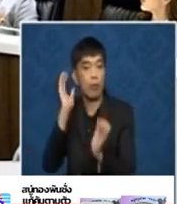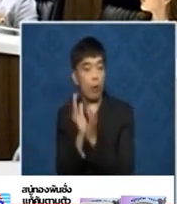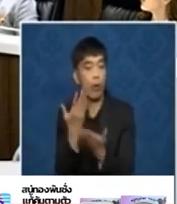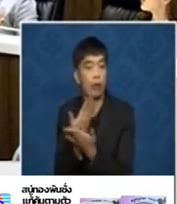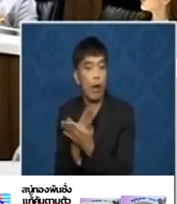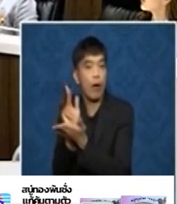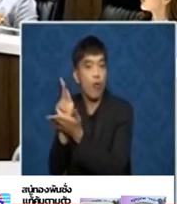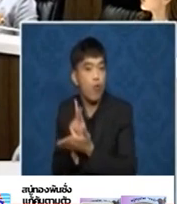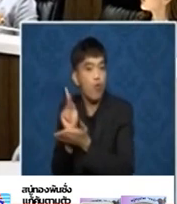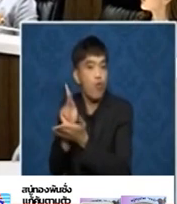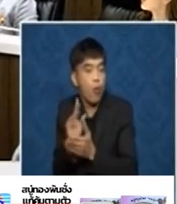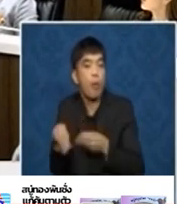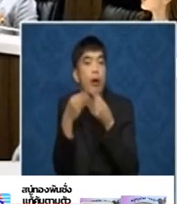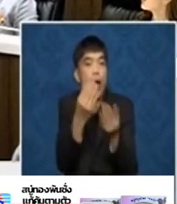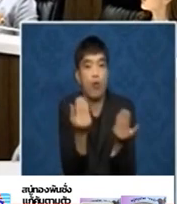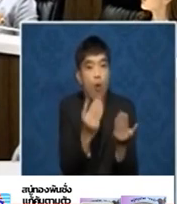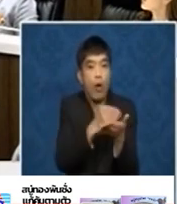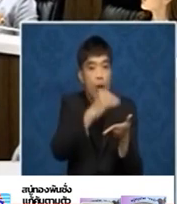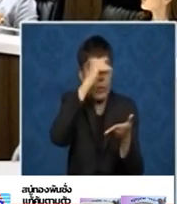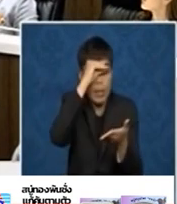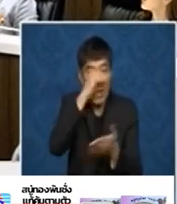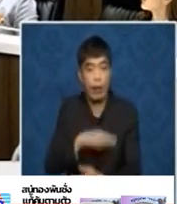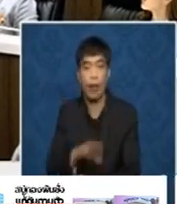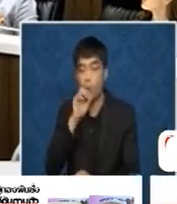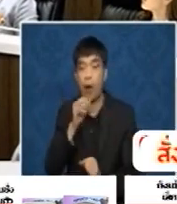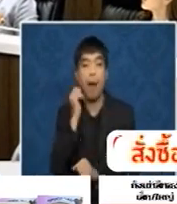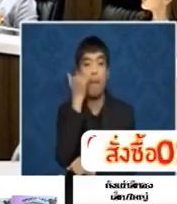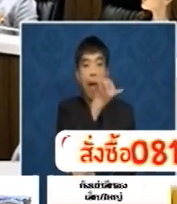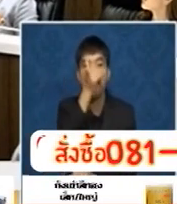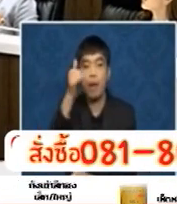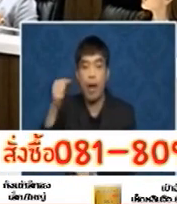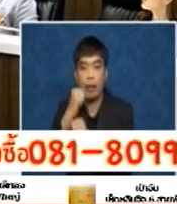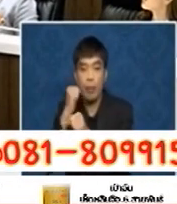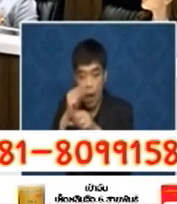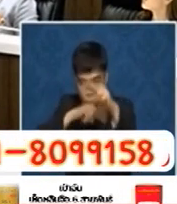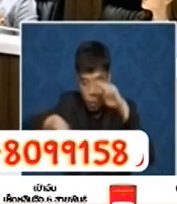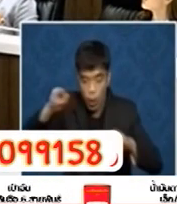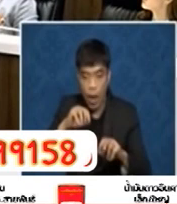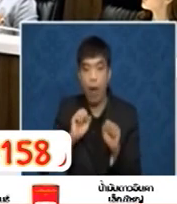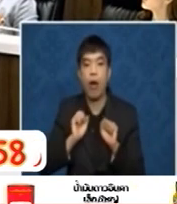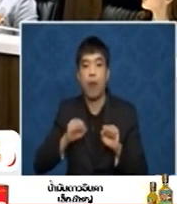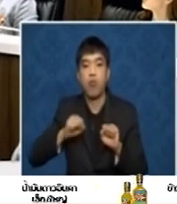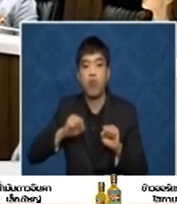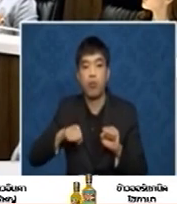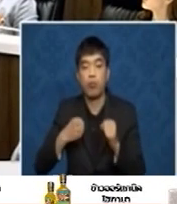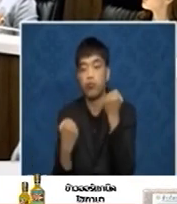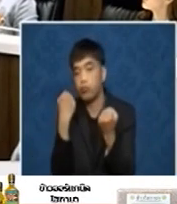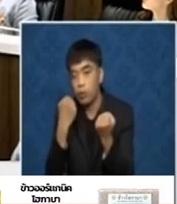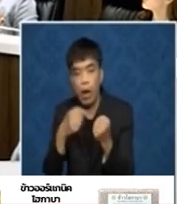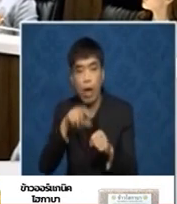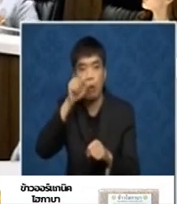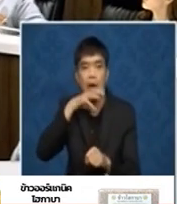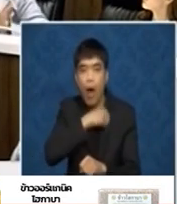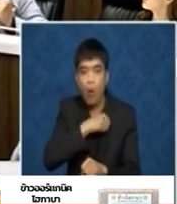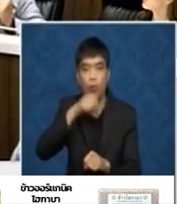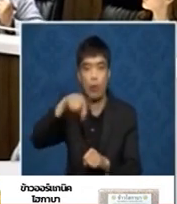วแล้วก็เดินทางปฏิบัติหน้าที่นะครับด้วยรถยนต์โทรมนะครับแล้วควักเงินอันน้อยนิดของตัวเองนะครับ